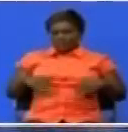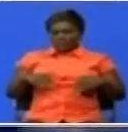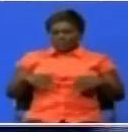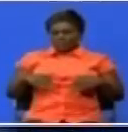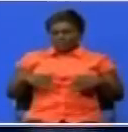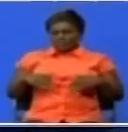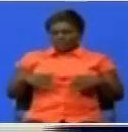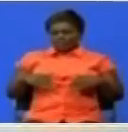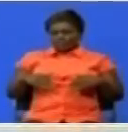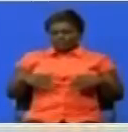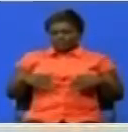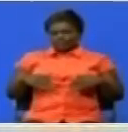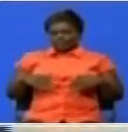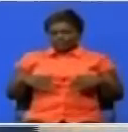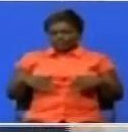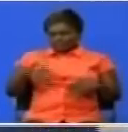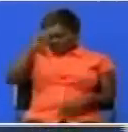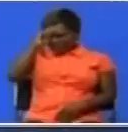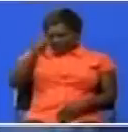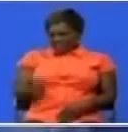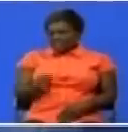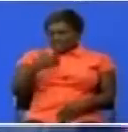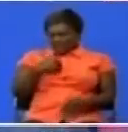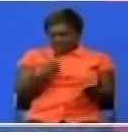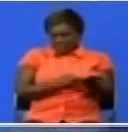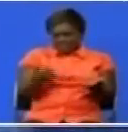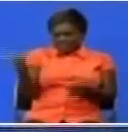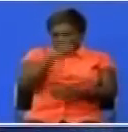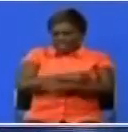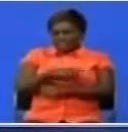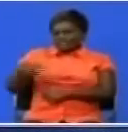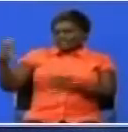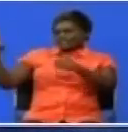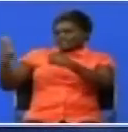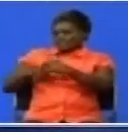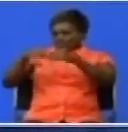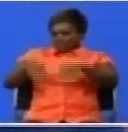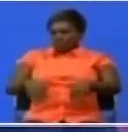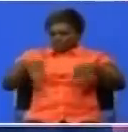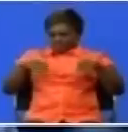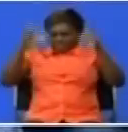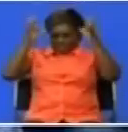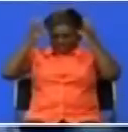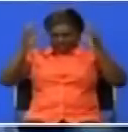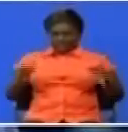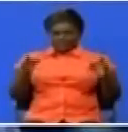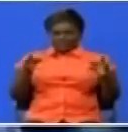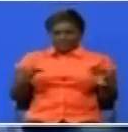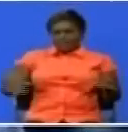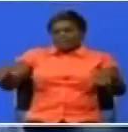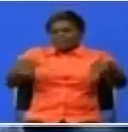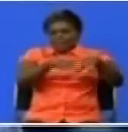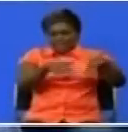utumishi wa mahakama hii leo? Philip Tunui sasa yuko na siku hizo saba kusubiri hoja ya kamati iliyoteuliwa. The